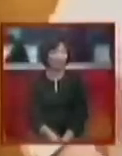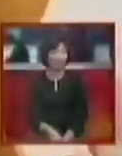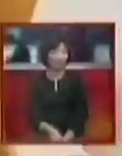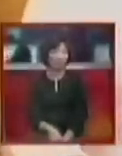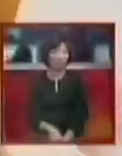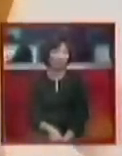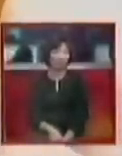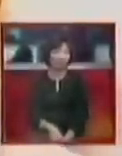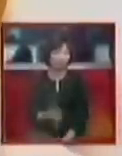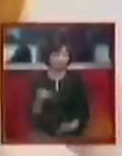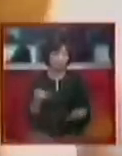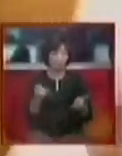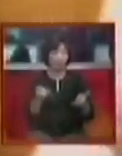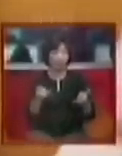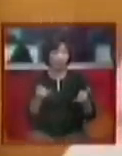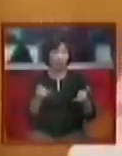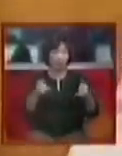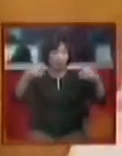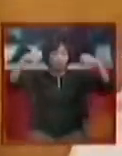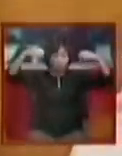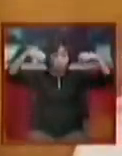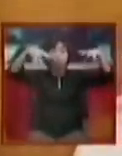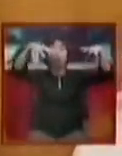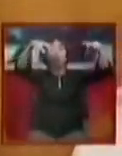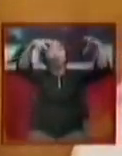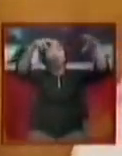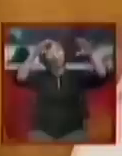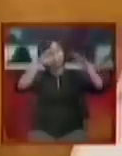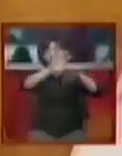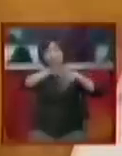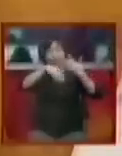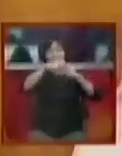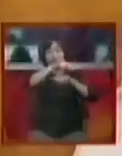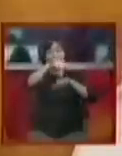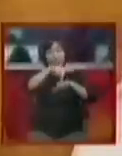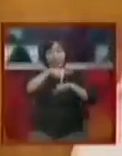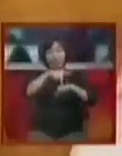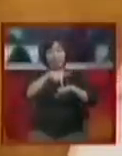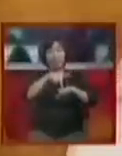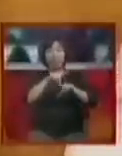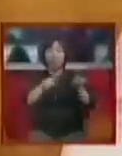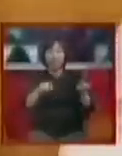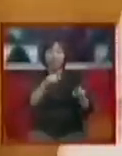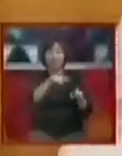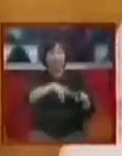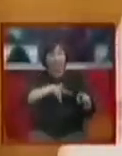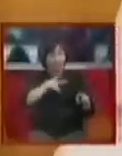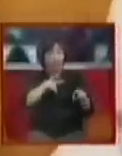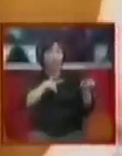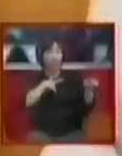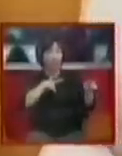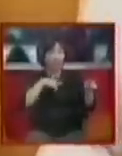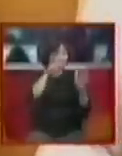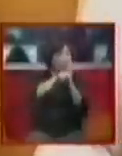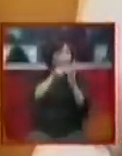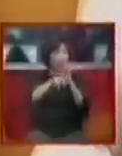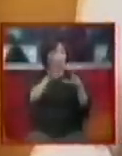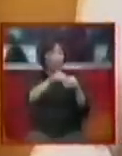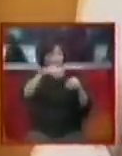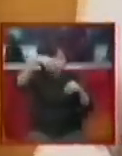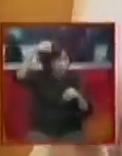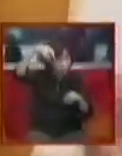Nangingibabaw na nga po ang liwanag sa ating bayan. Liwanag ng nagsisiwalat sa kriming nagaganap sa madidilim na sulok ng